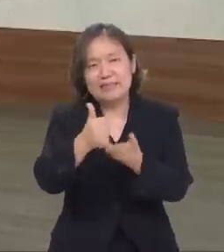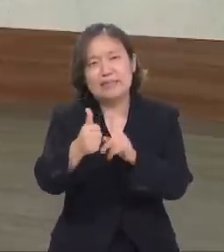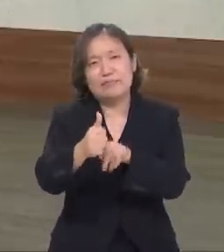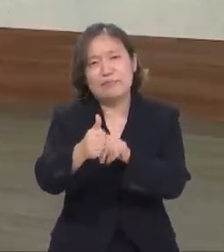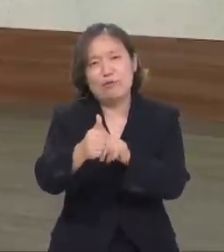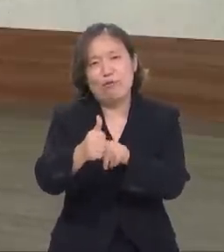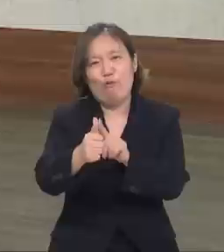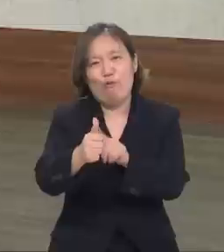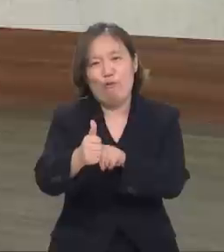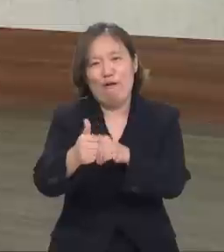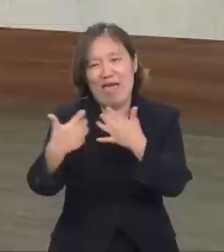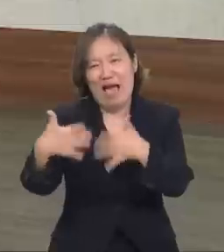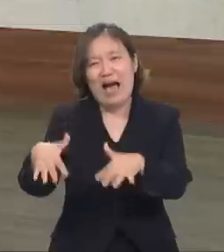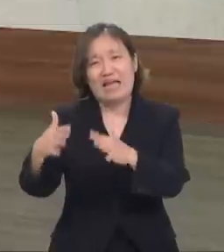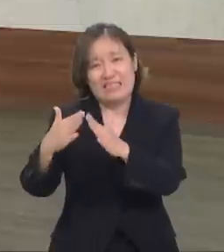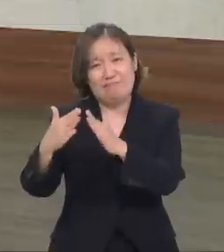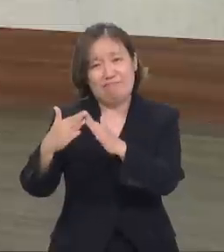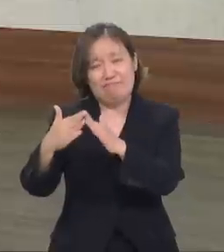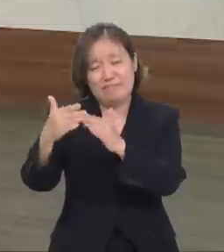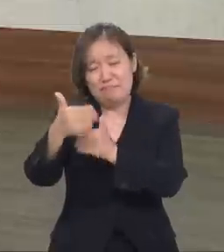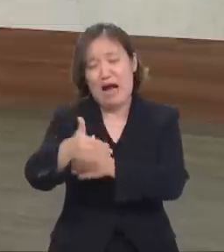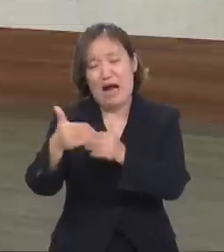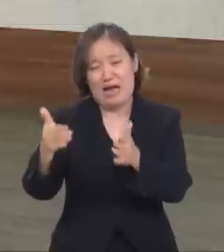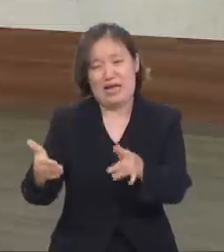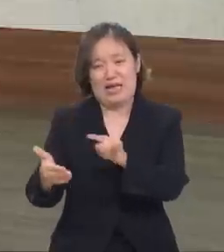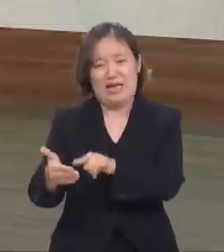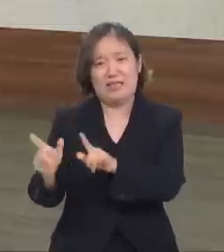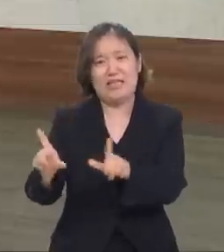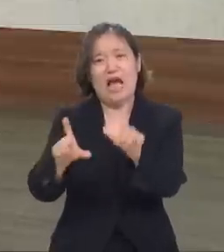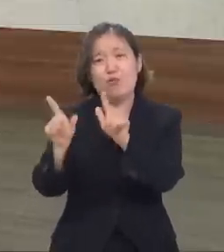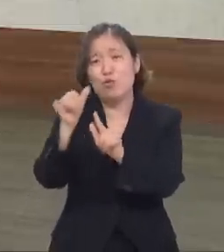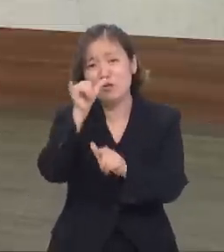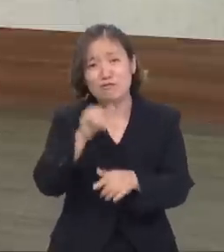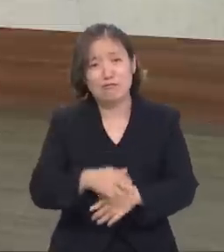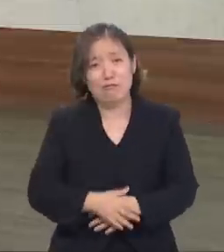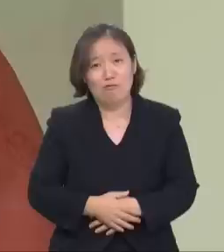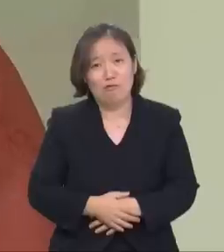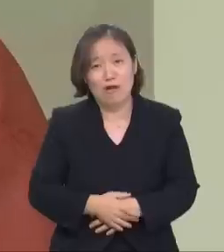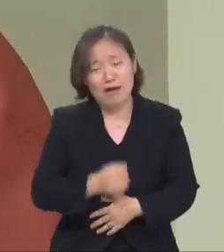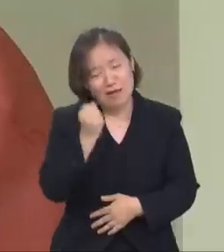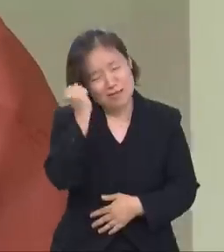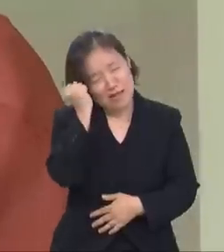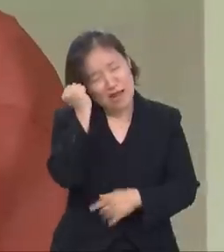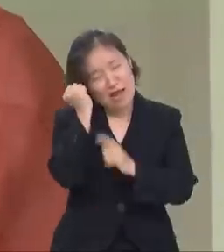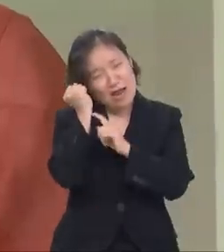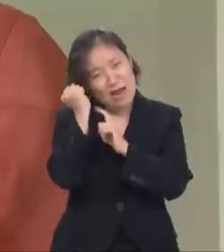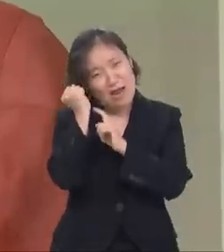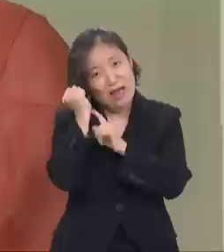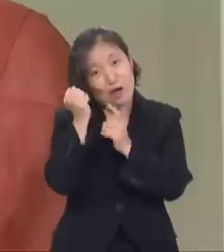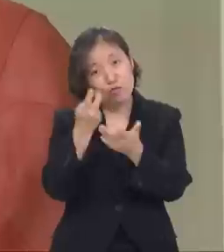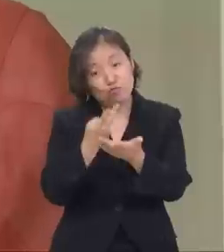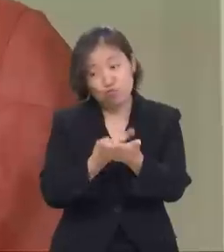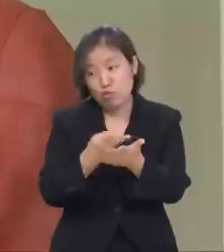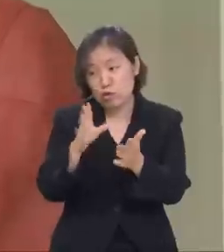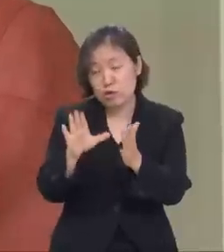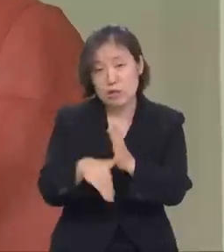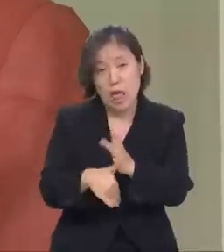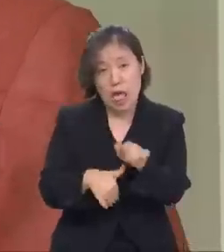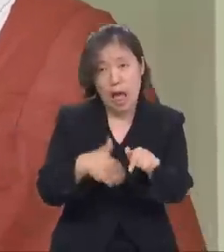튼튼하지 못한 그런 방사에서 머물고 계셨나 봐요 자매들려고 누우셨는데 한밤중에